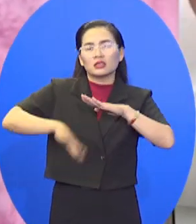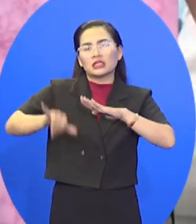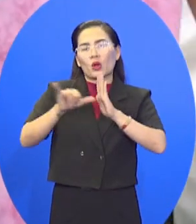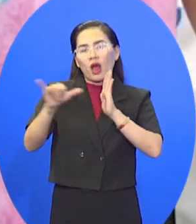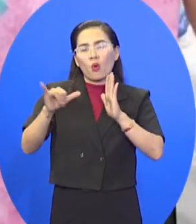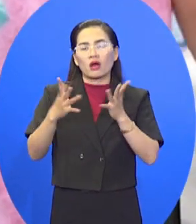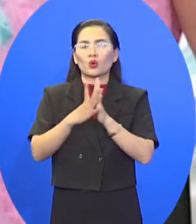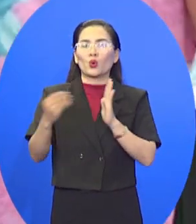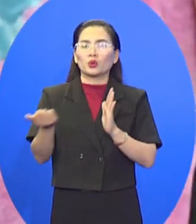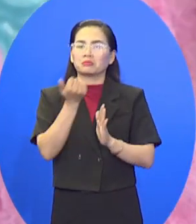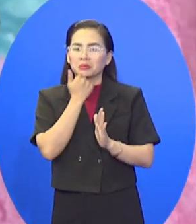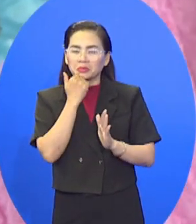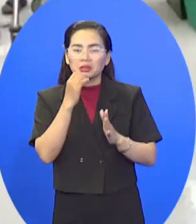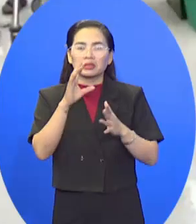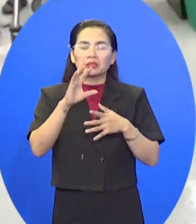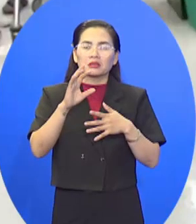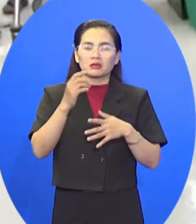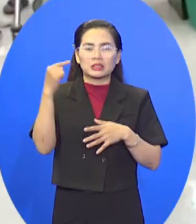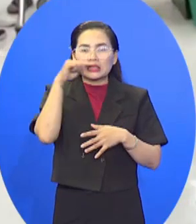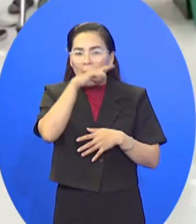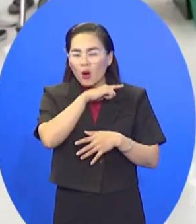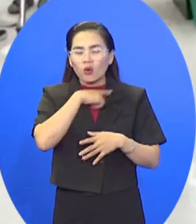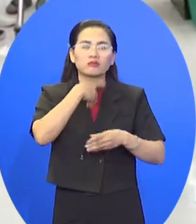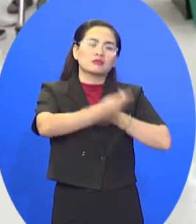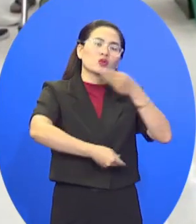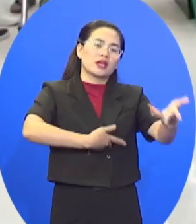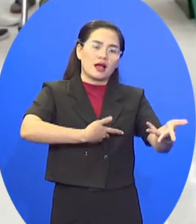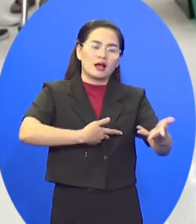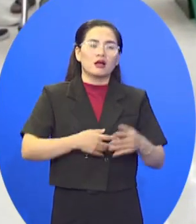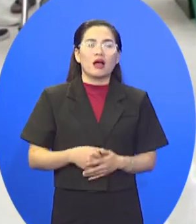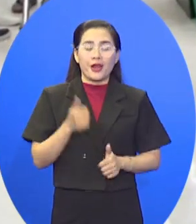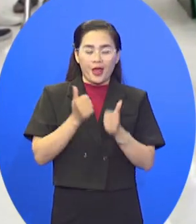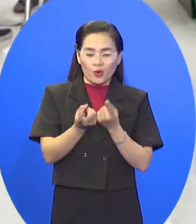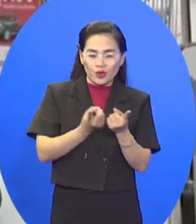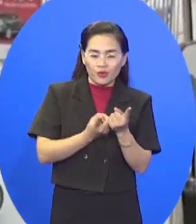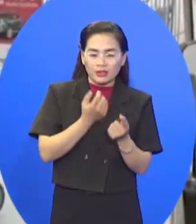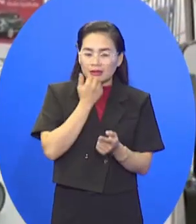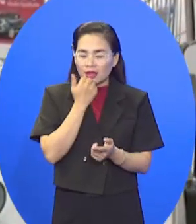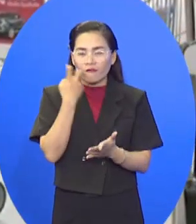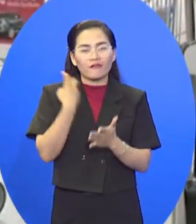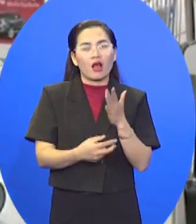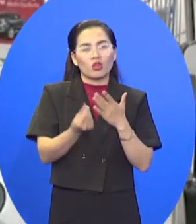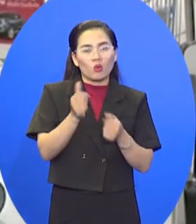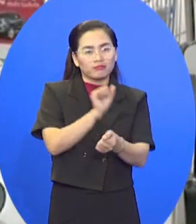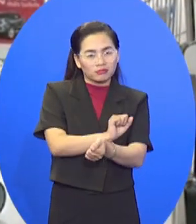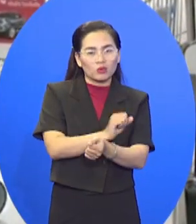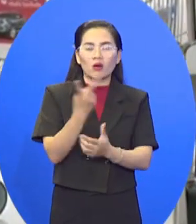hoặc nội dung không đúng thông số kỹ thuật thì có thể đổi trả các vi phạm của doanh nghiệp có thể bị phạt tù hoặc phạt tiền hoặc cả